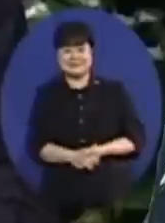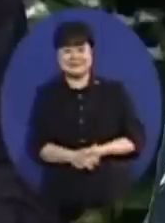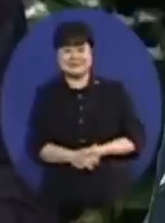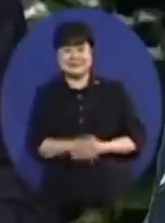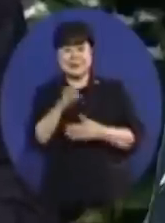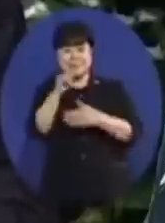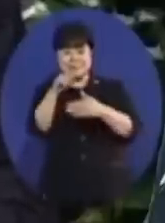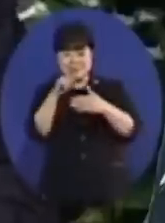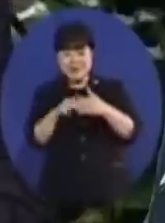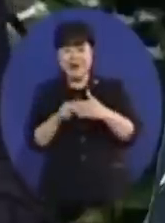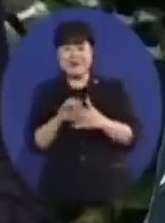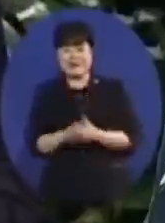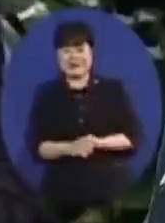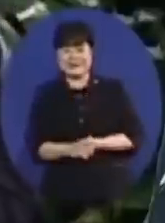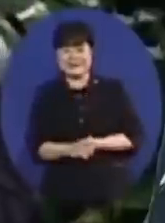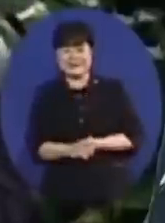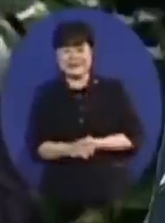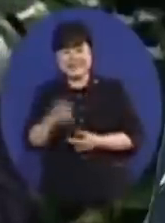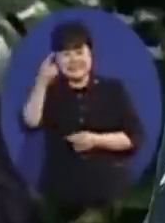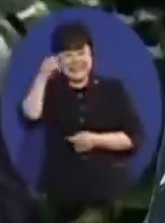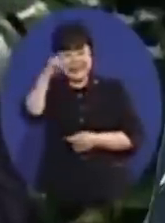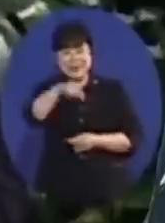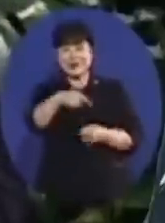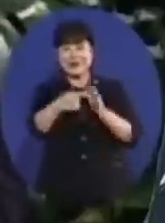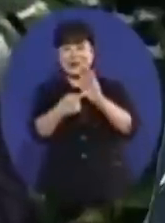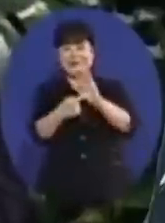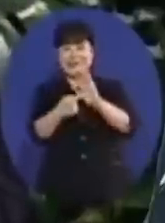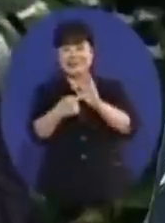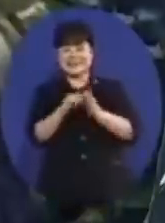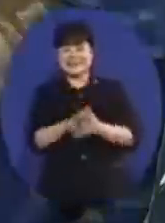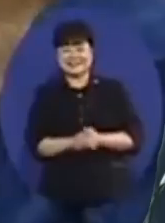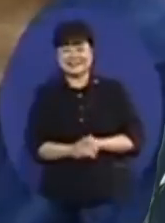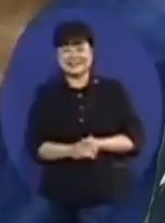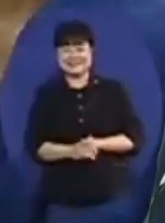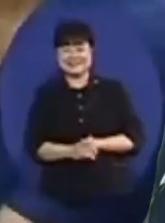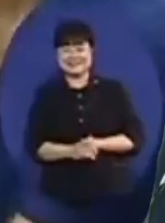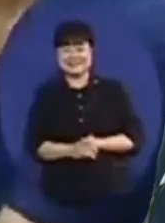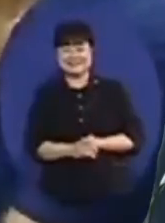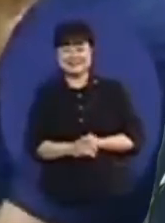그러니까 마음에 가족하는 것이 밖으로 나와서 지금 그렇게 됐습니다